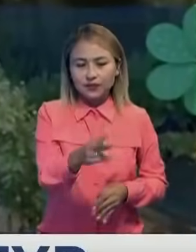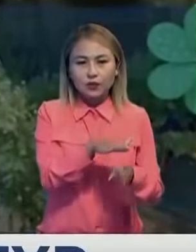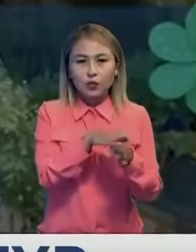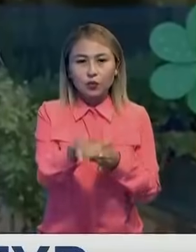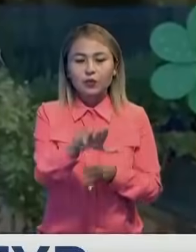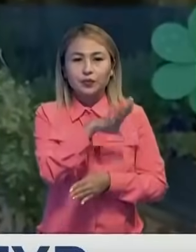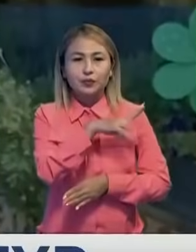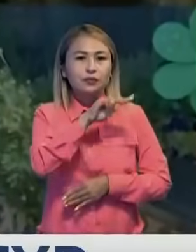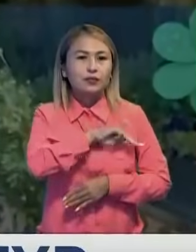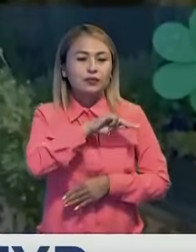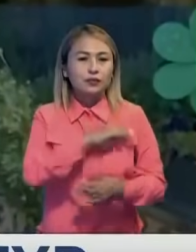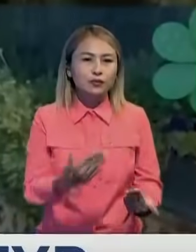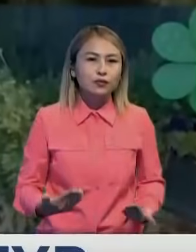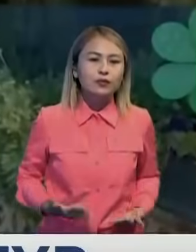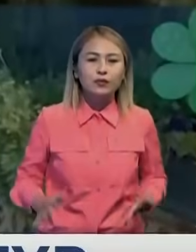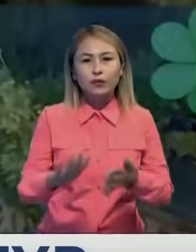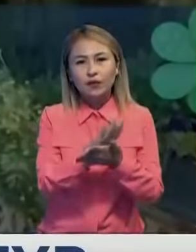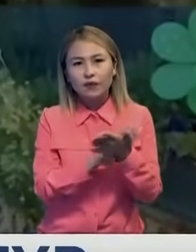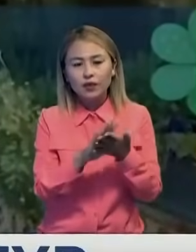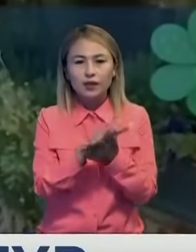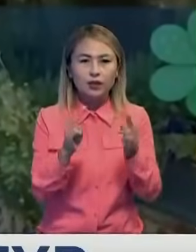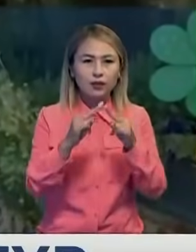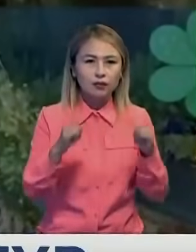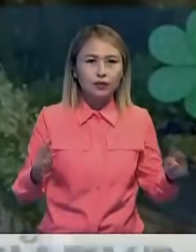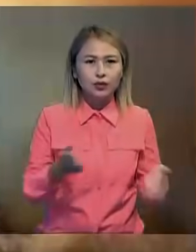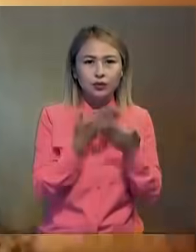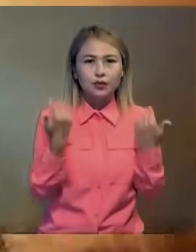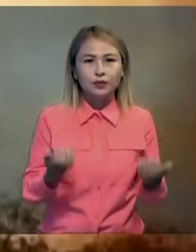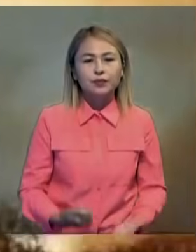кетті. Тұрып жатқан ауданда бірде бір ғимарат қалмады.